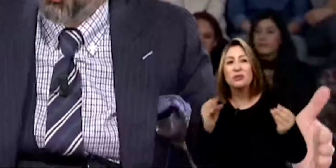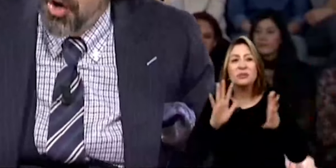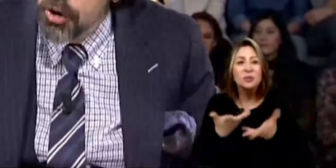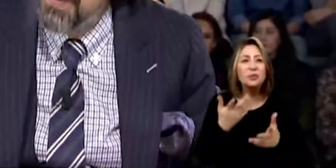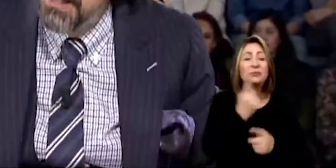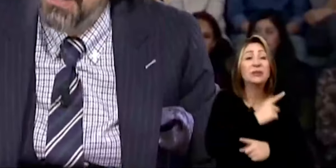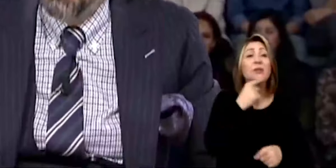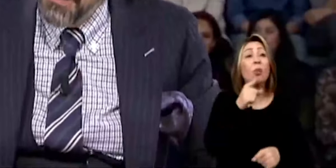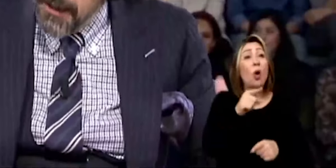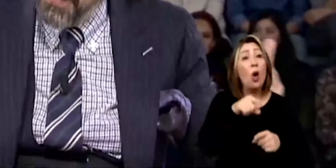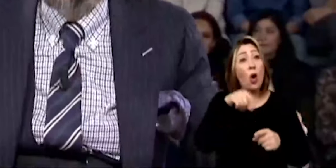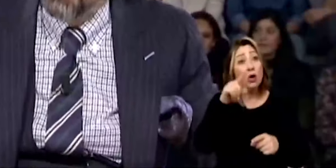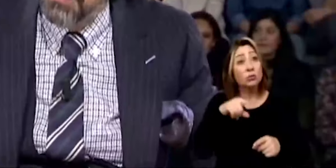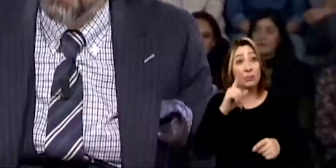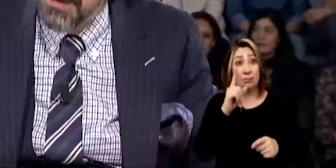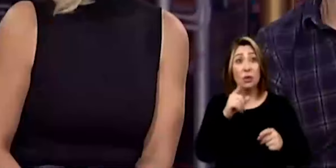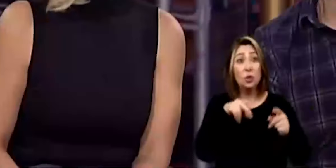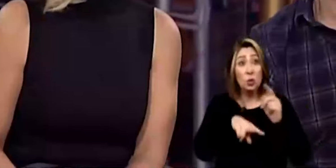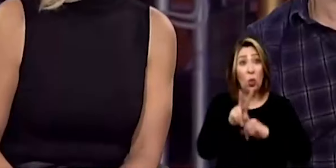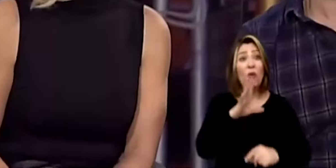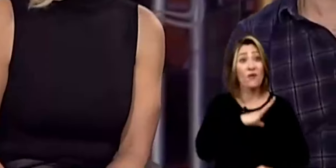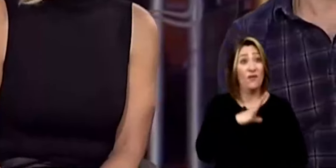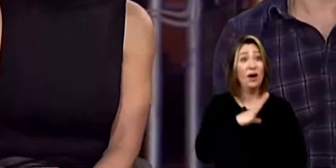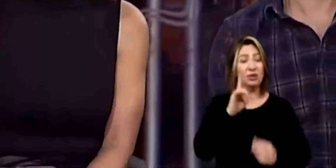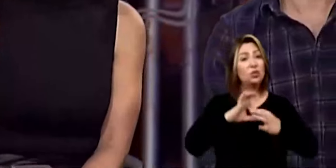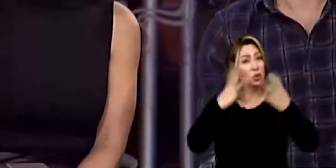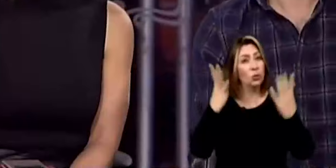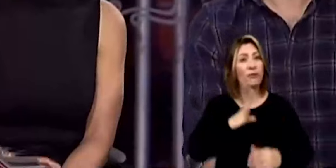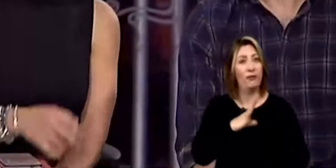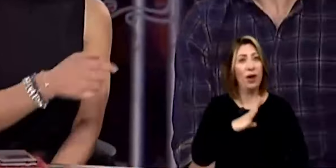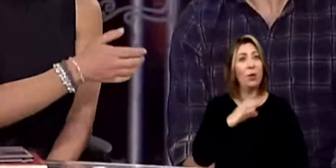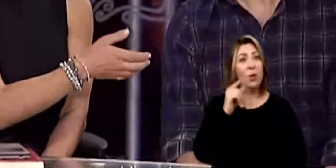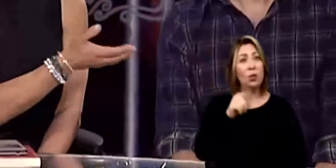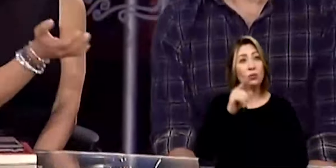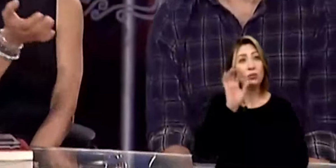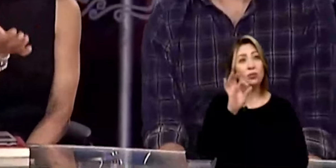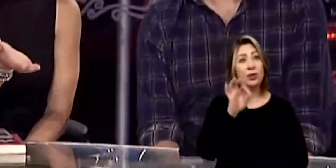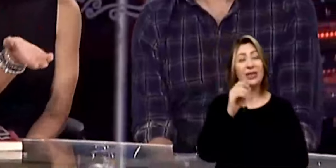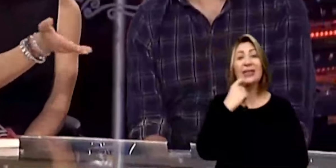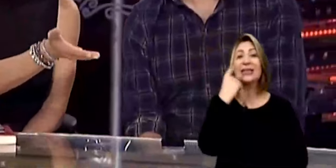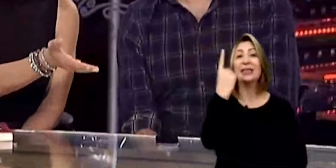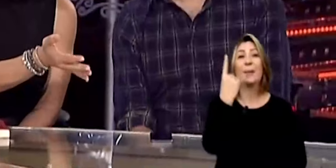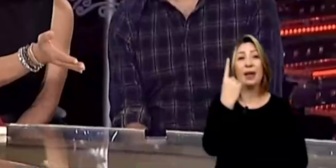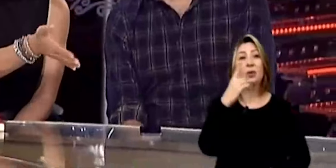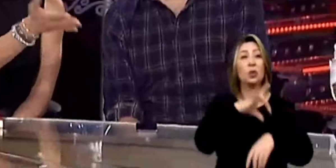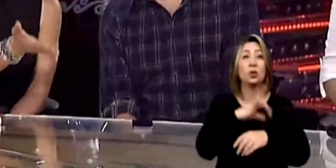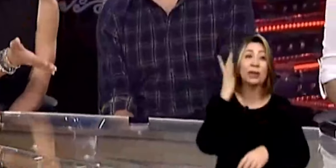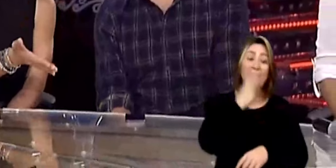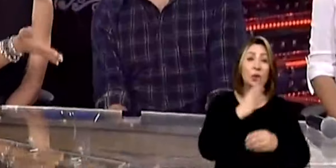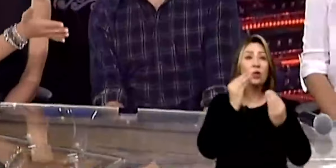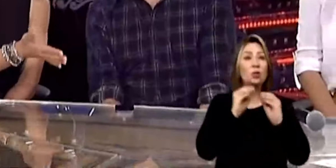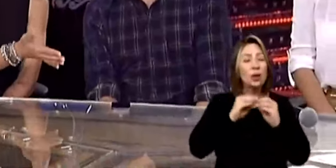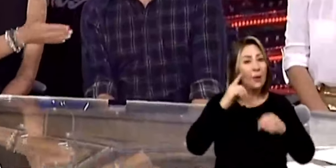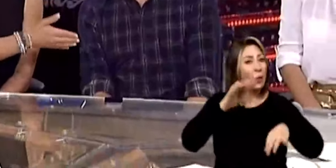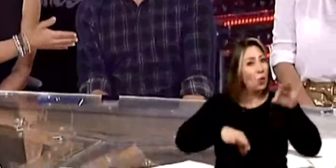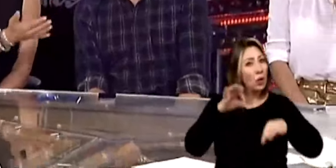Bunu ölçmenin bir tanımlamanın bir çaresi var mı? Efendim? Var tabii ki. Onun için biz mutlaka yılda bir doktora gidin ve